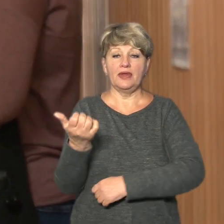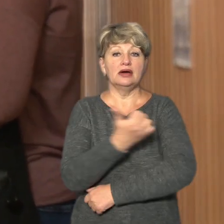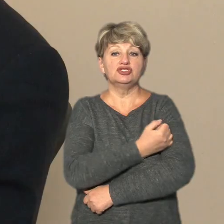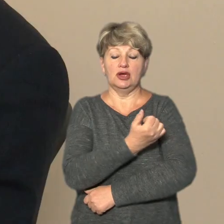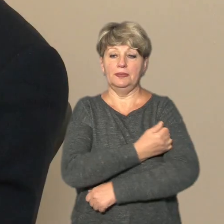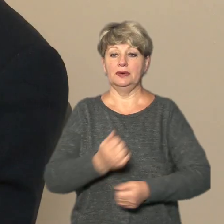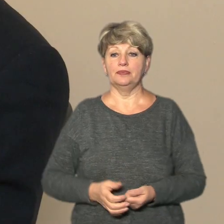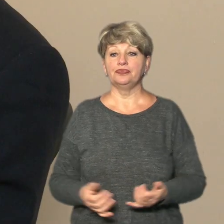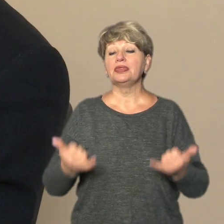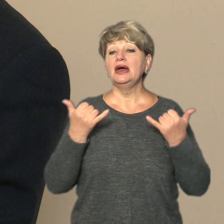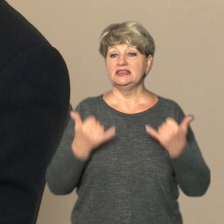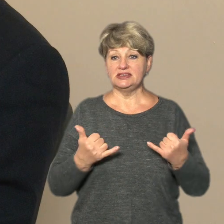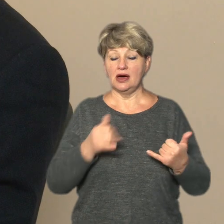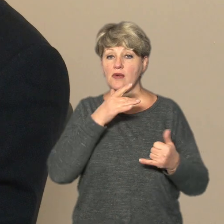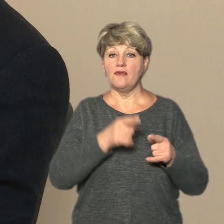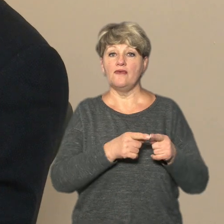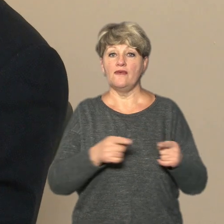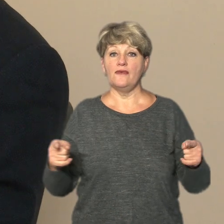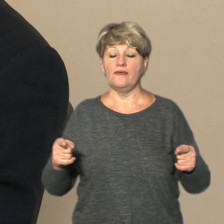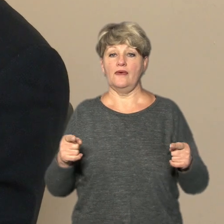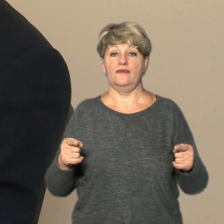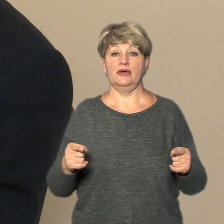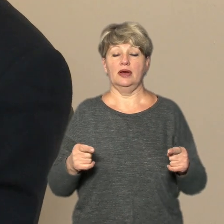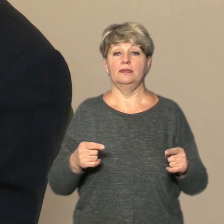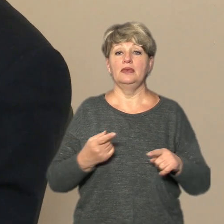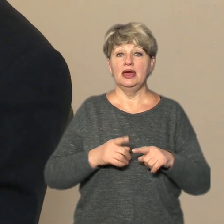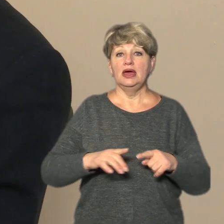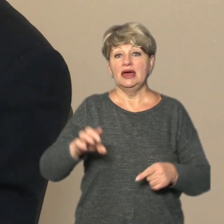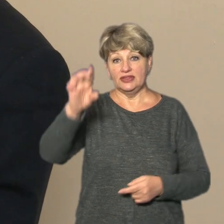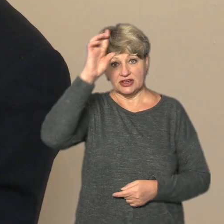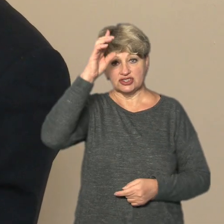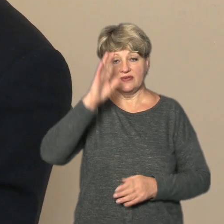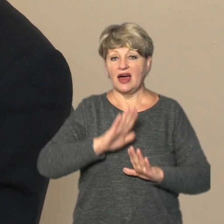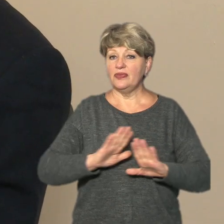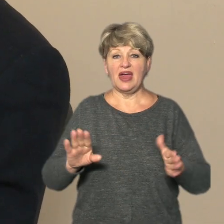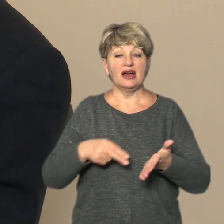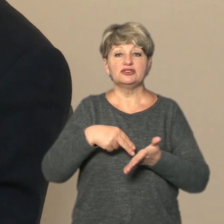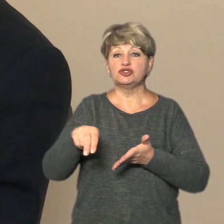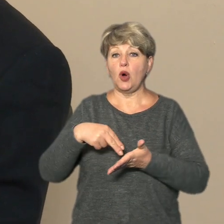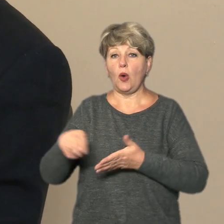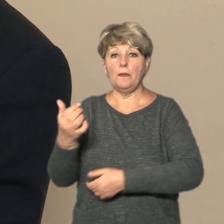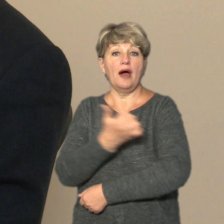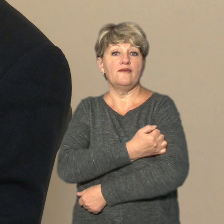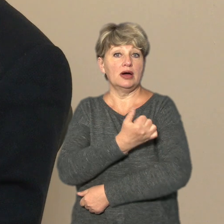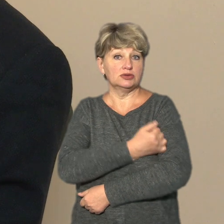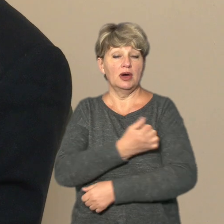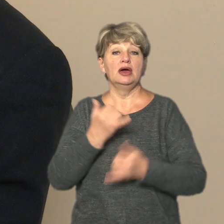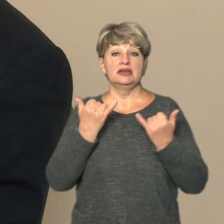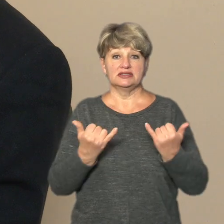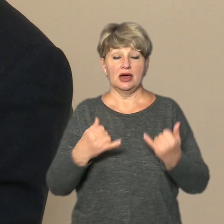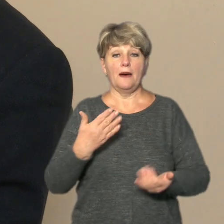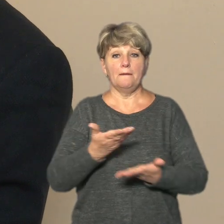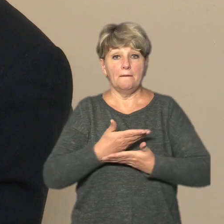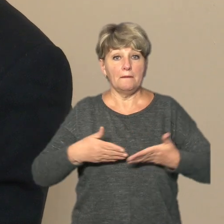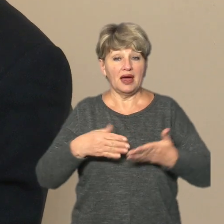свириденко зараз під час військового стану держава не закуповує вакцини і Зараз ми користуємося